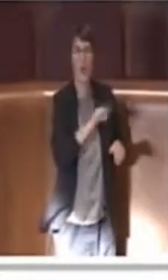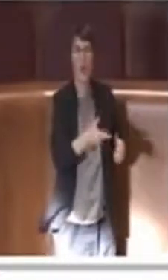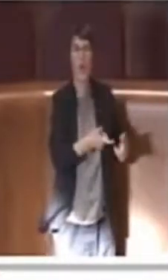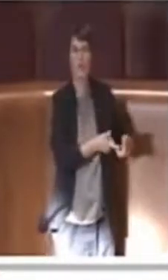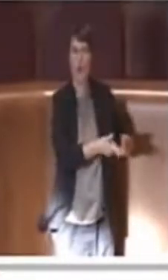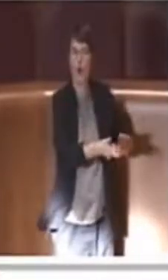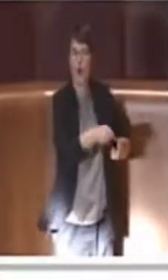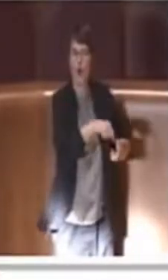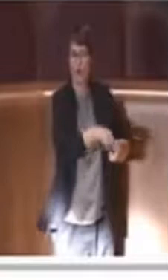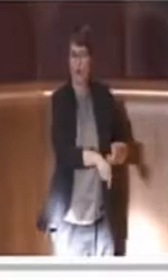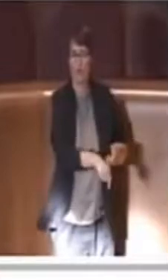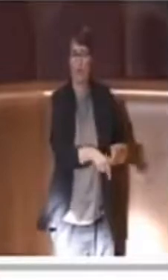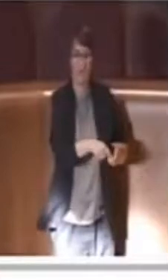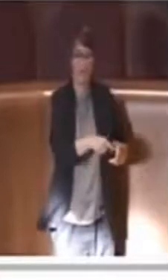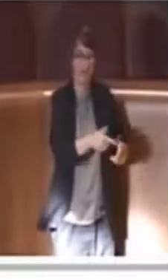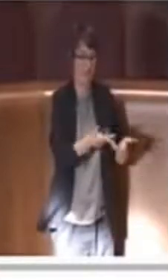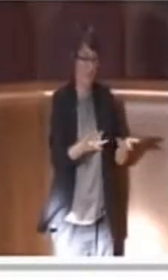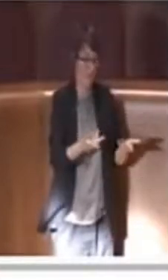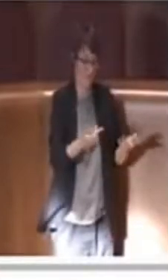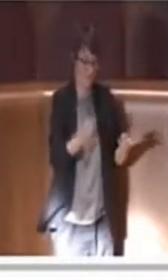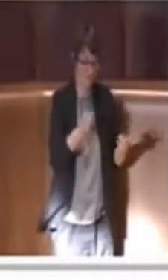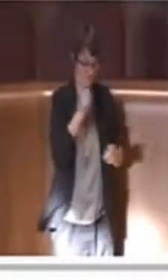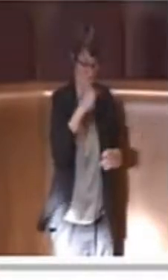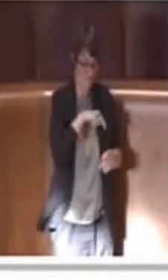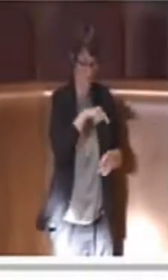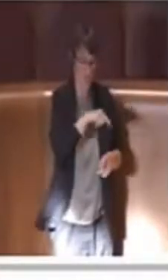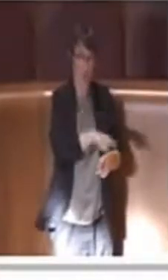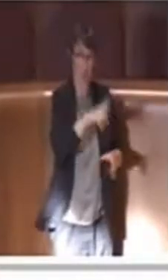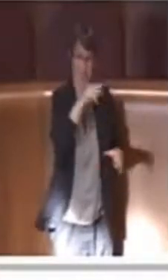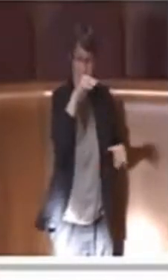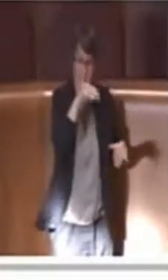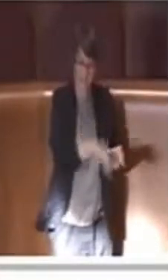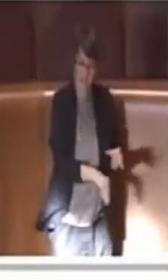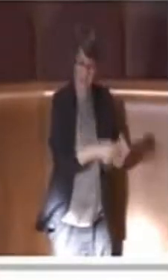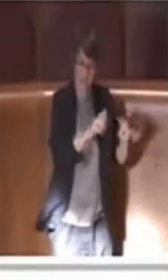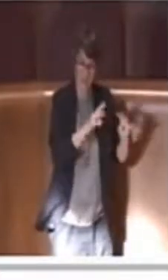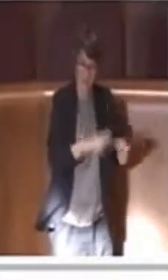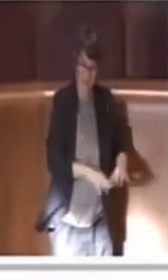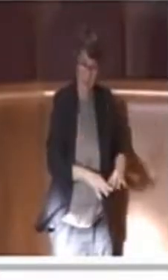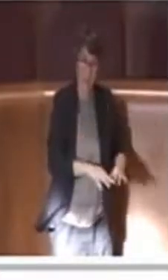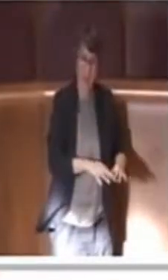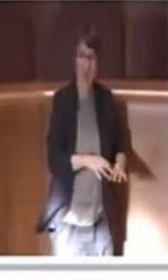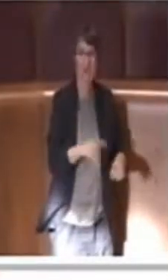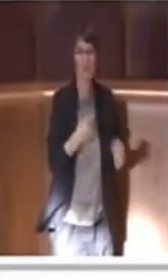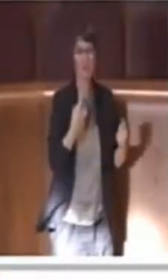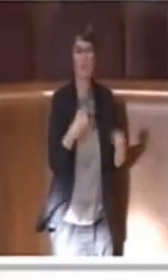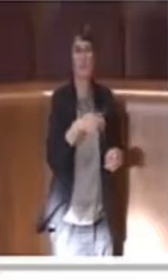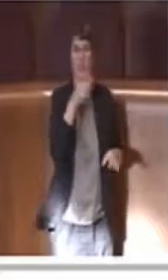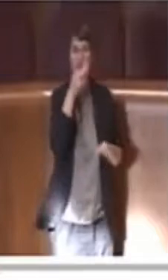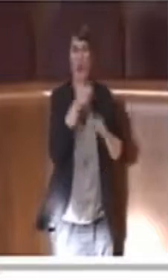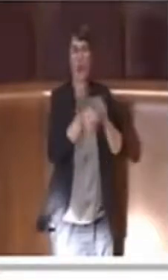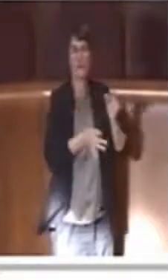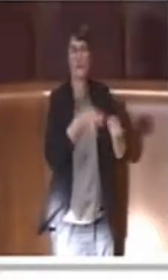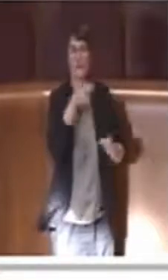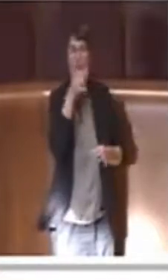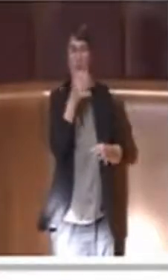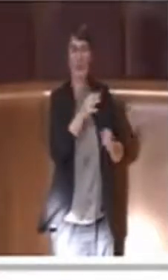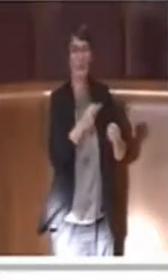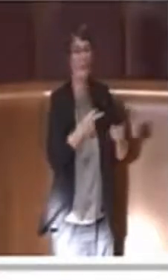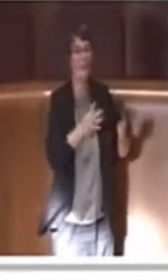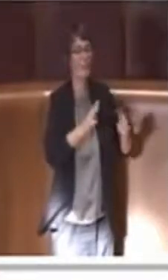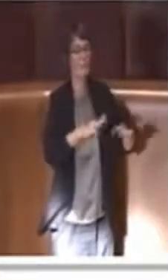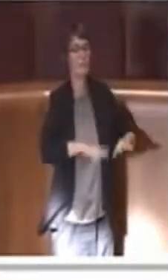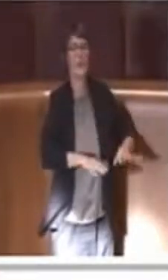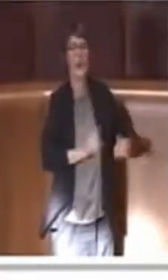problema di cedimento in se stesso strutturale, ma è il problema